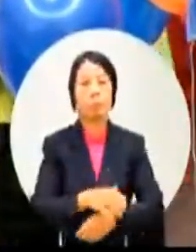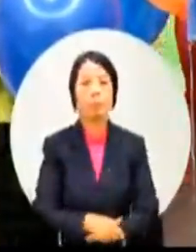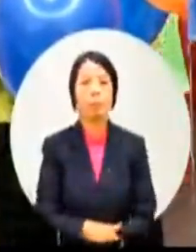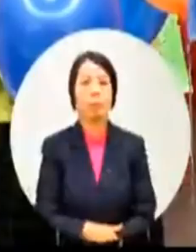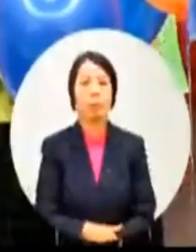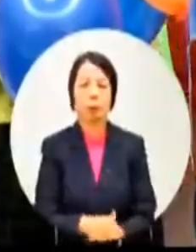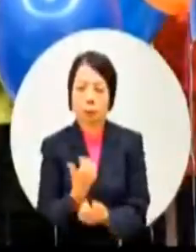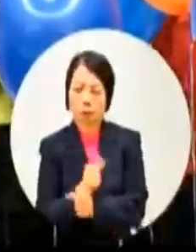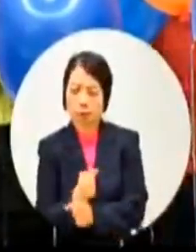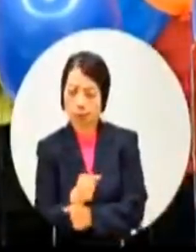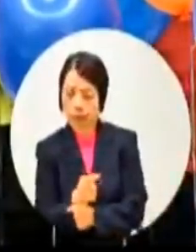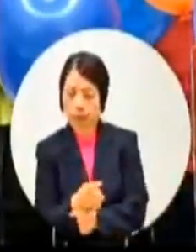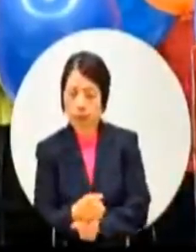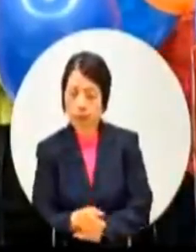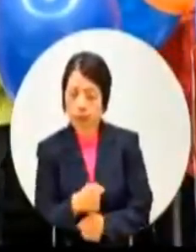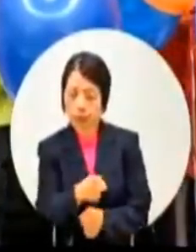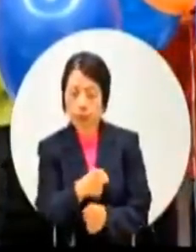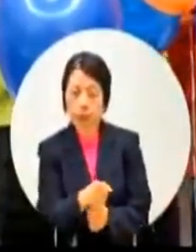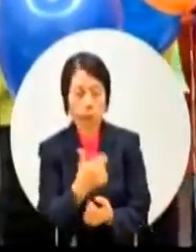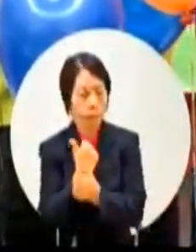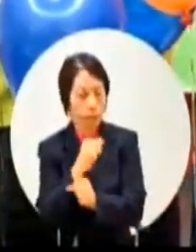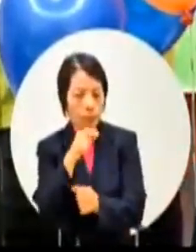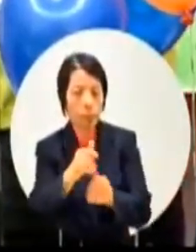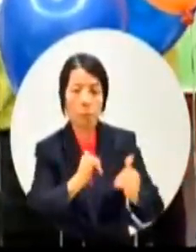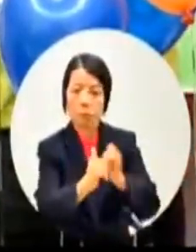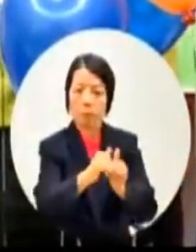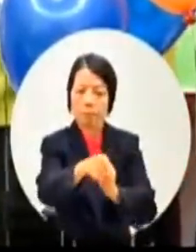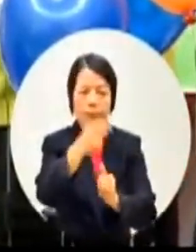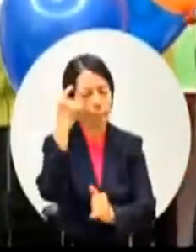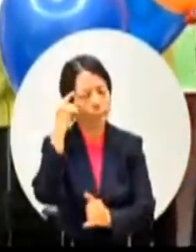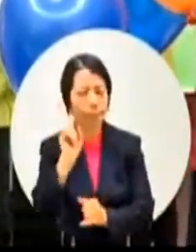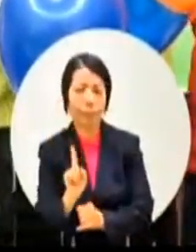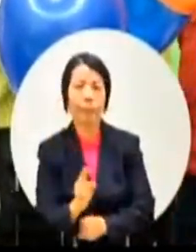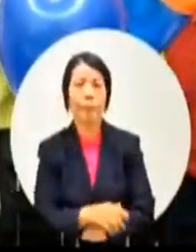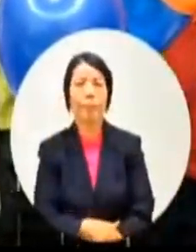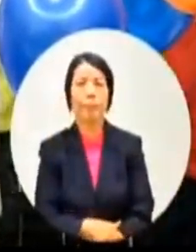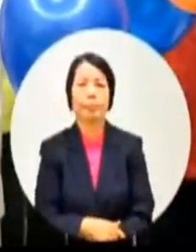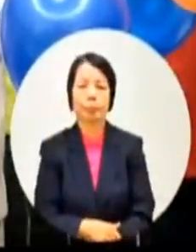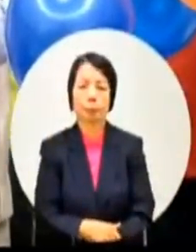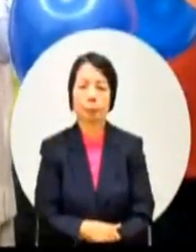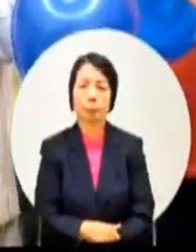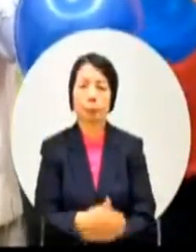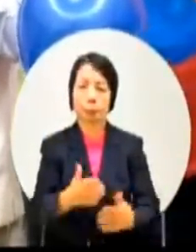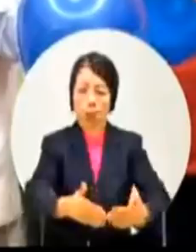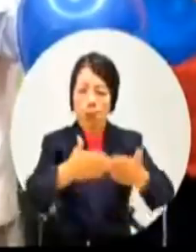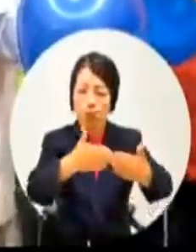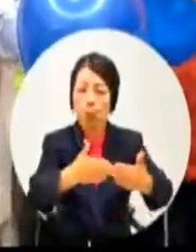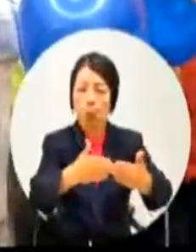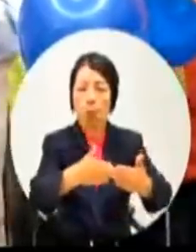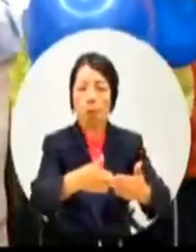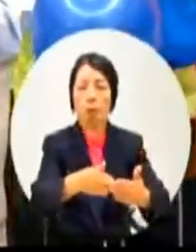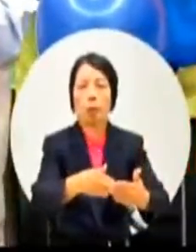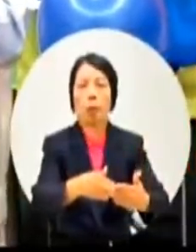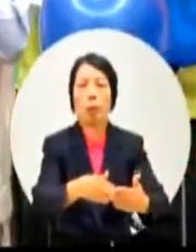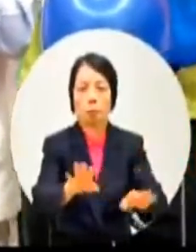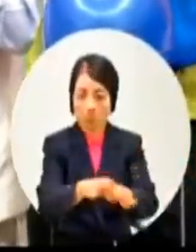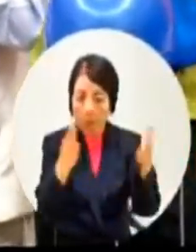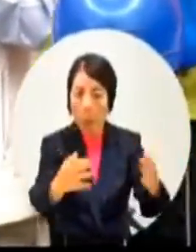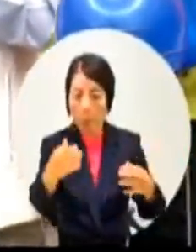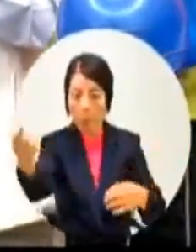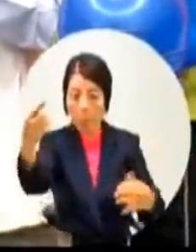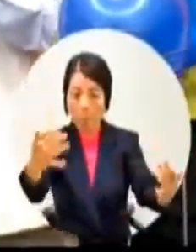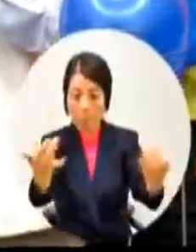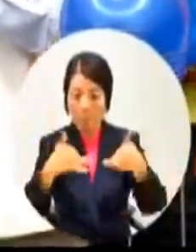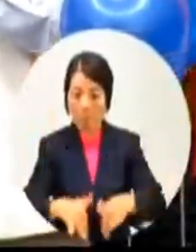是，所以路资这边开放一定要缓慢逐步的。如果高雄未来越来越兴旺，很